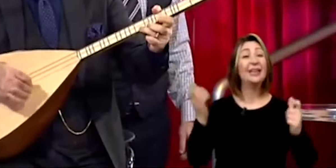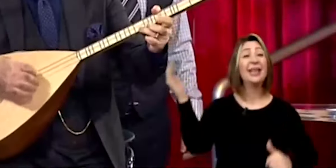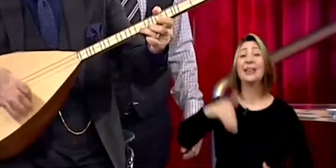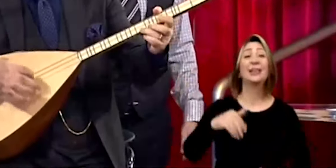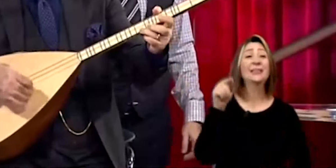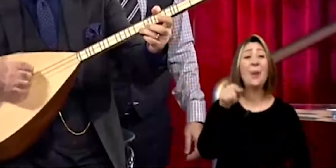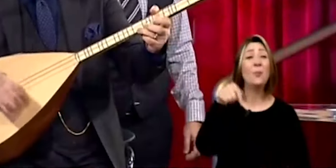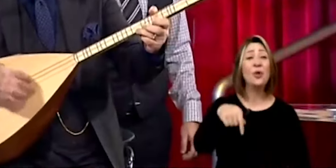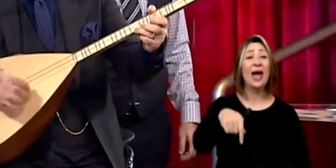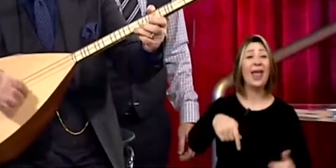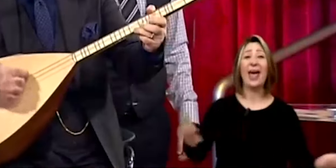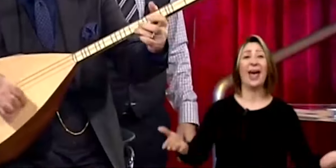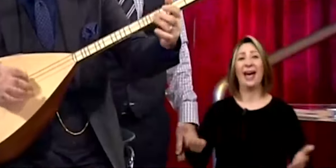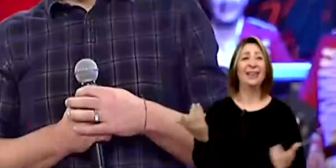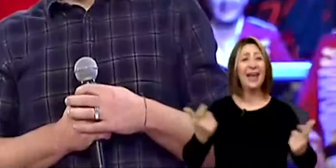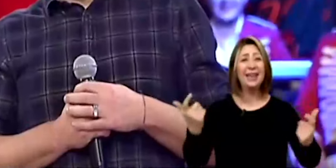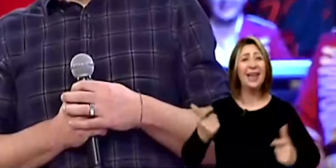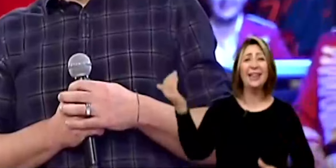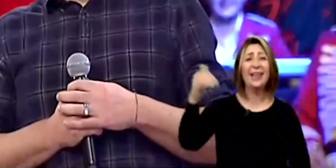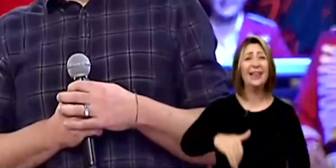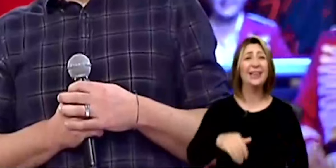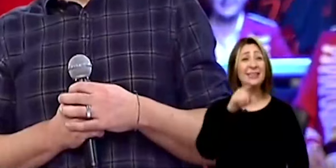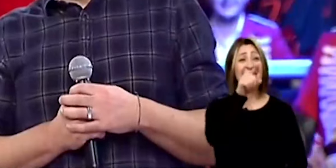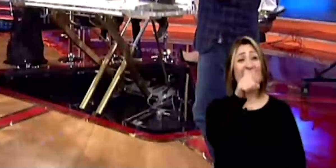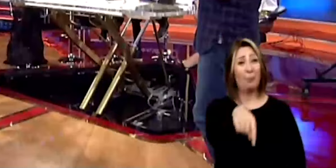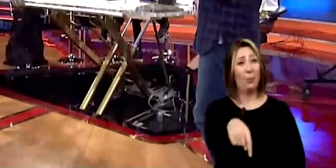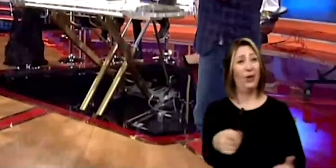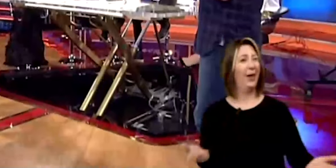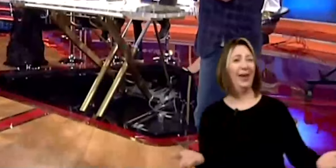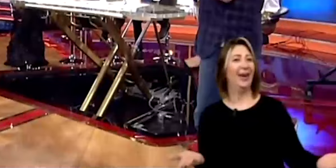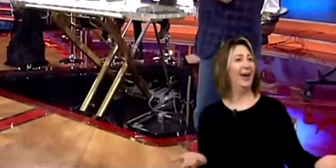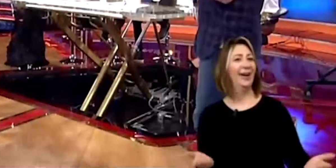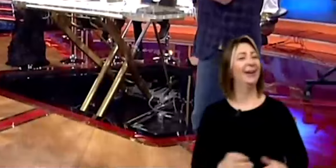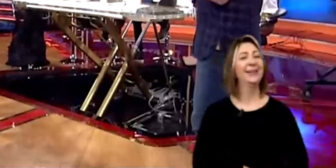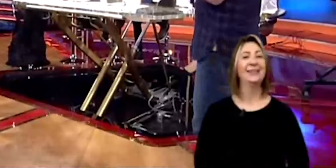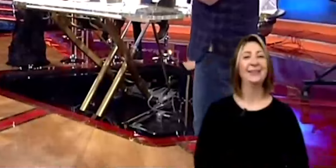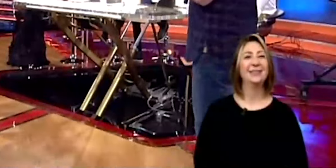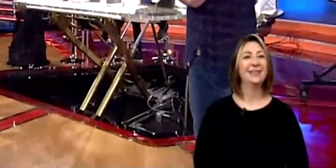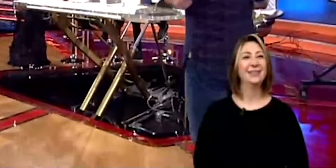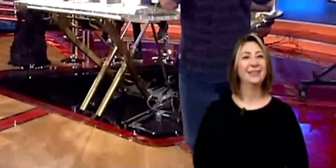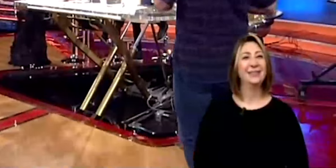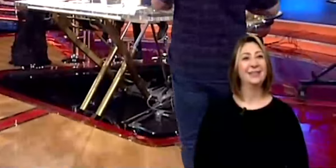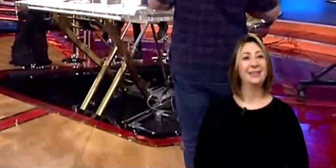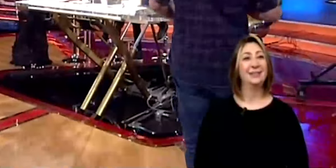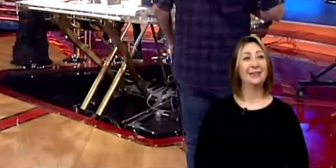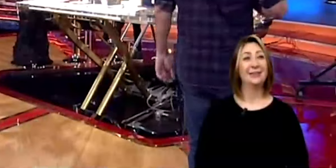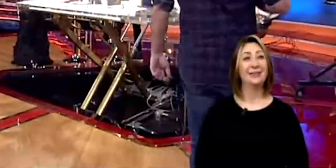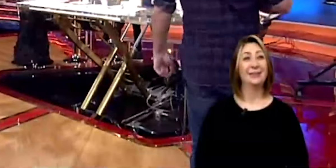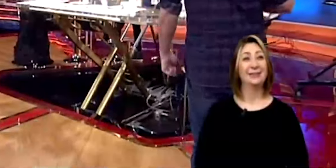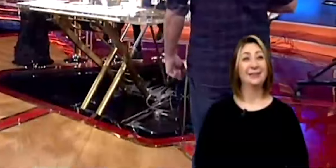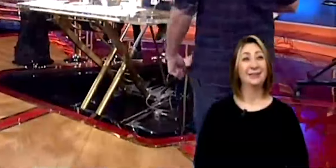Nereden geldin sen buraya? Nereden geldin sen buraya? O kan...